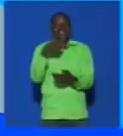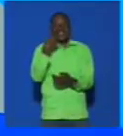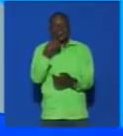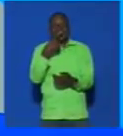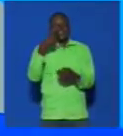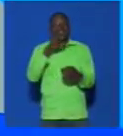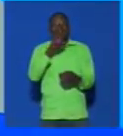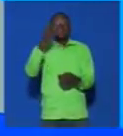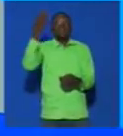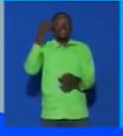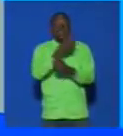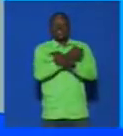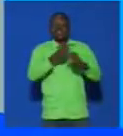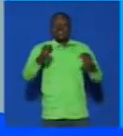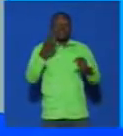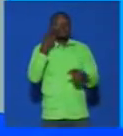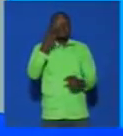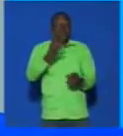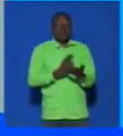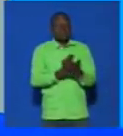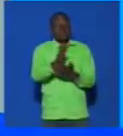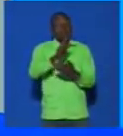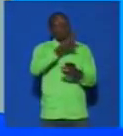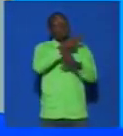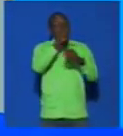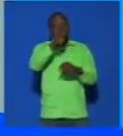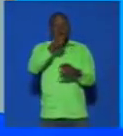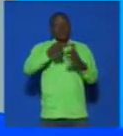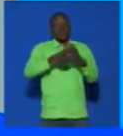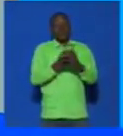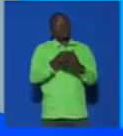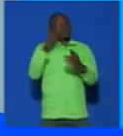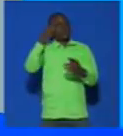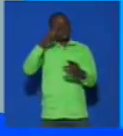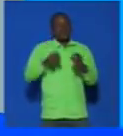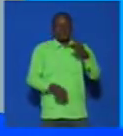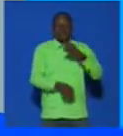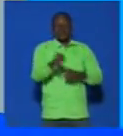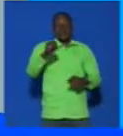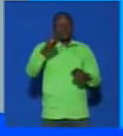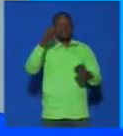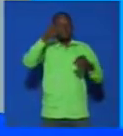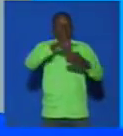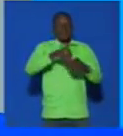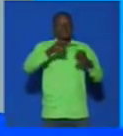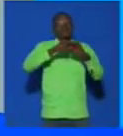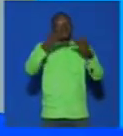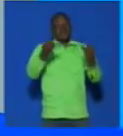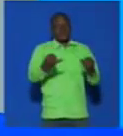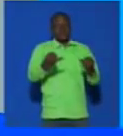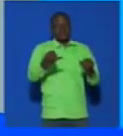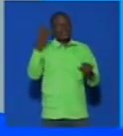été prévu par nos téléspectateurs en début de journal le match décisif des étalons est à la une des quotidiens de ce vendredi